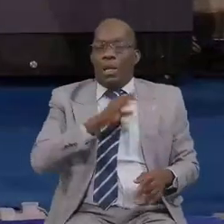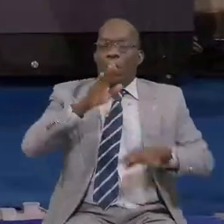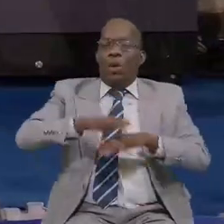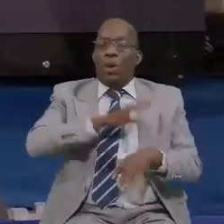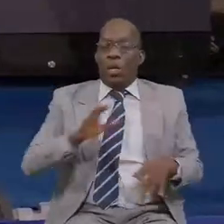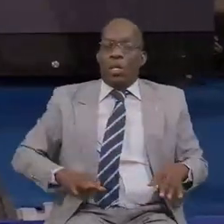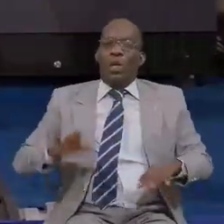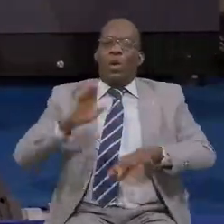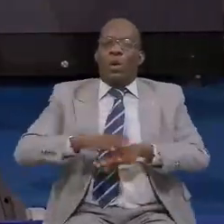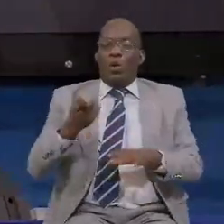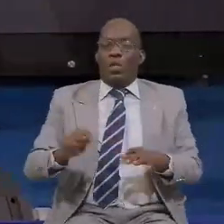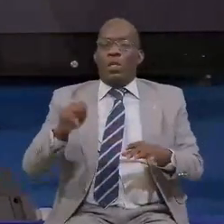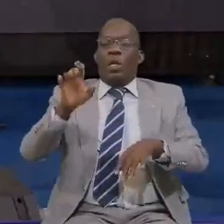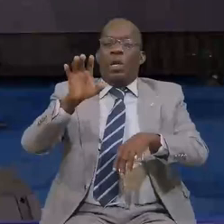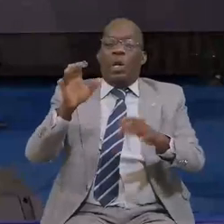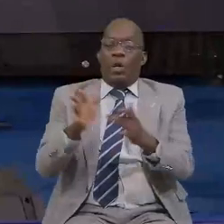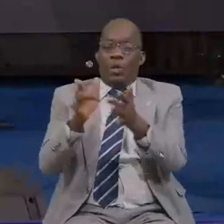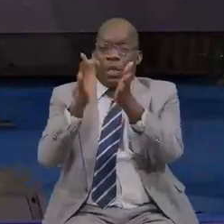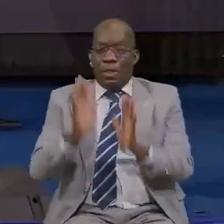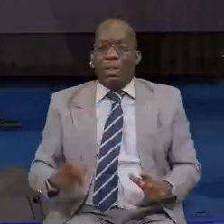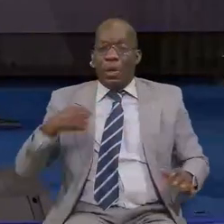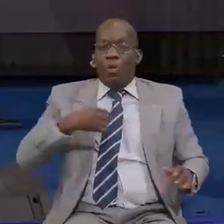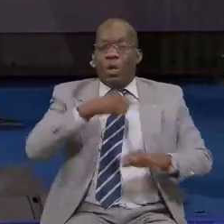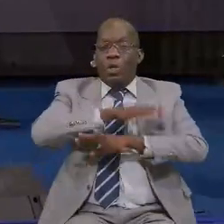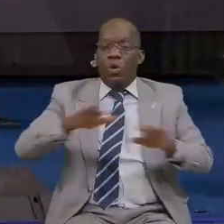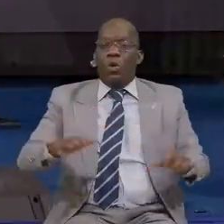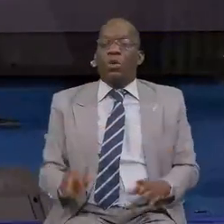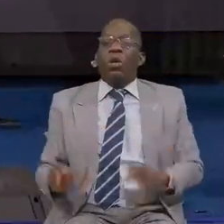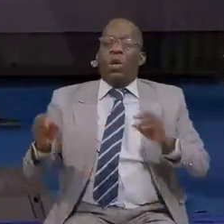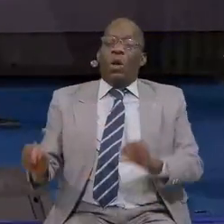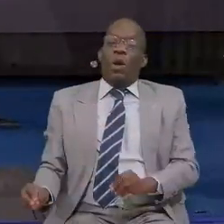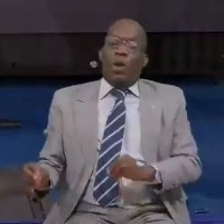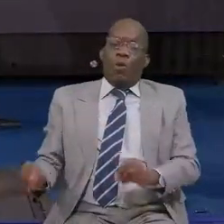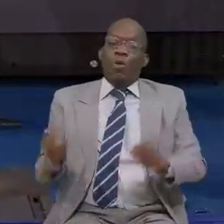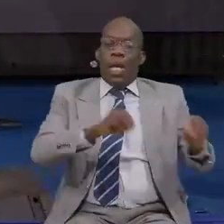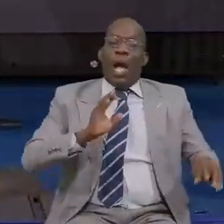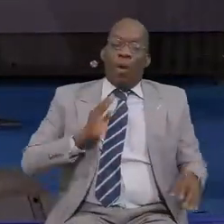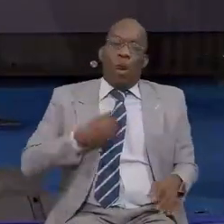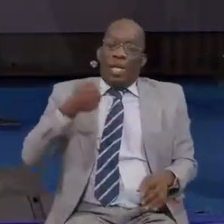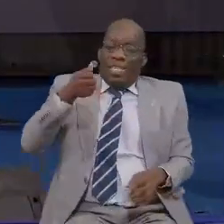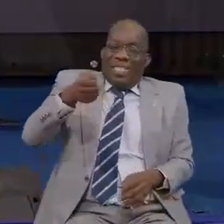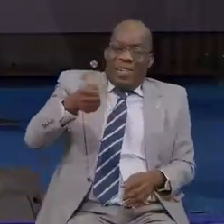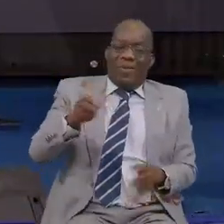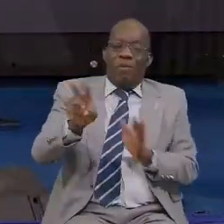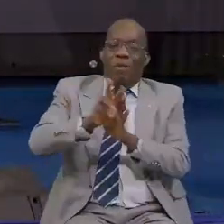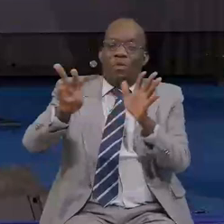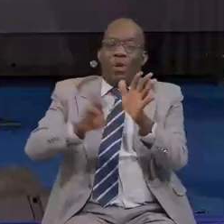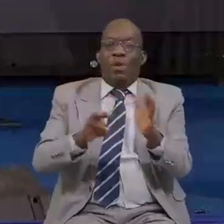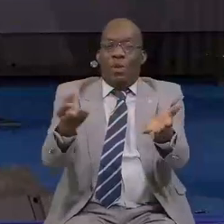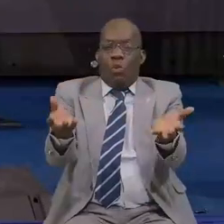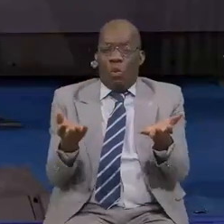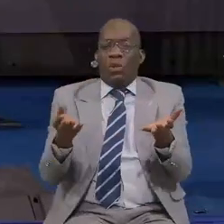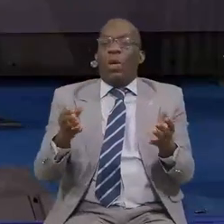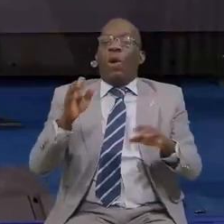À l'église, nous n'imposons pas notre dépravation, notre volonté de soi à Christ et à